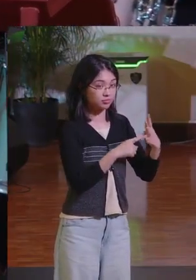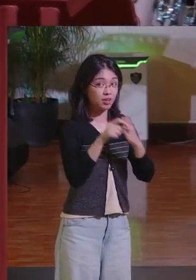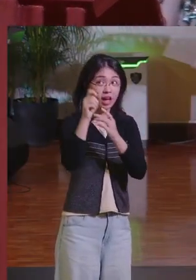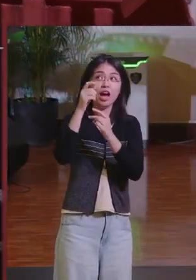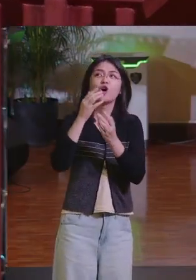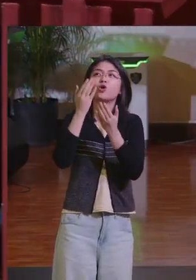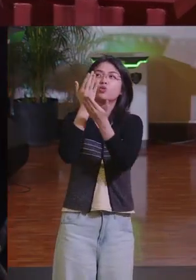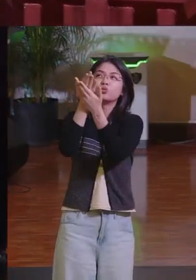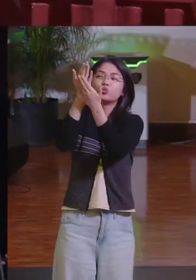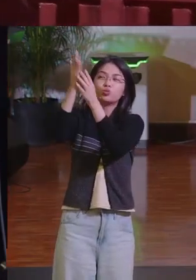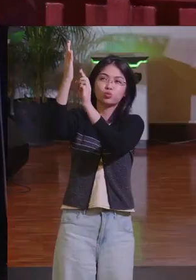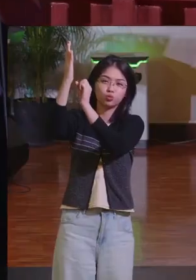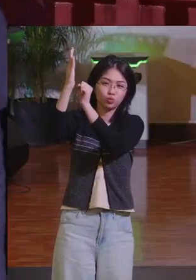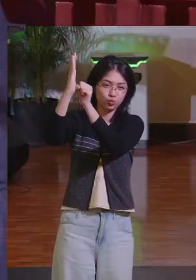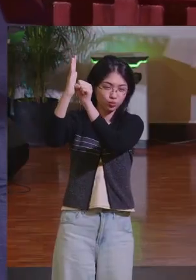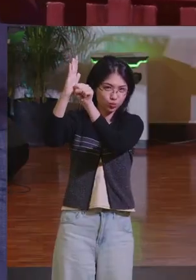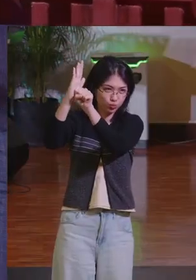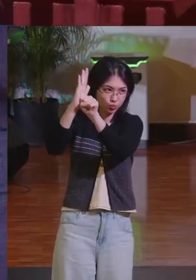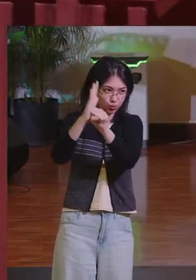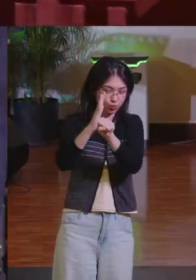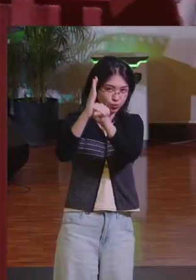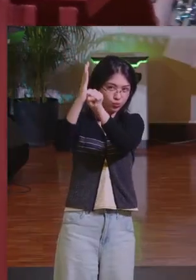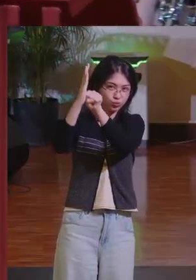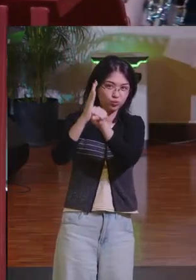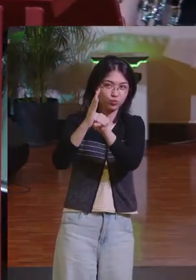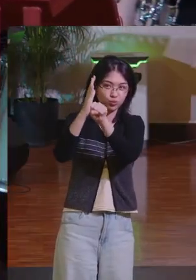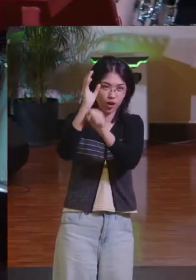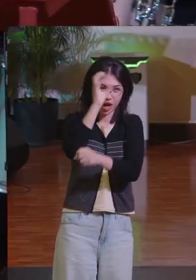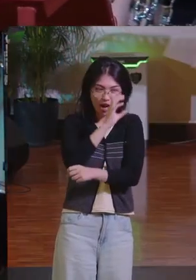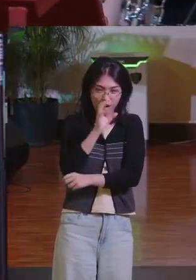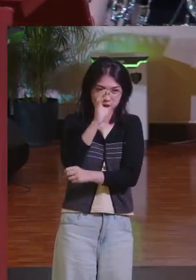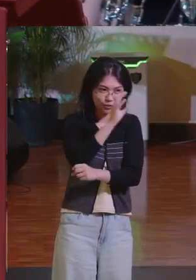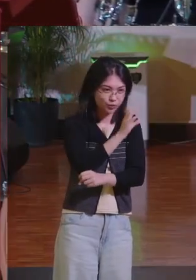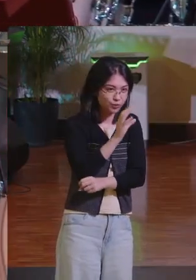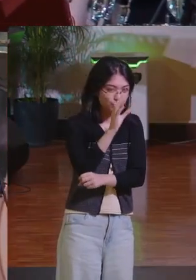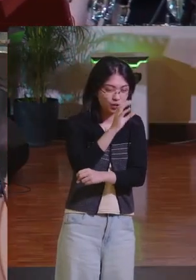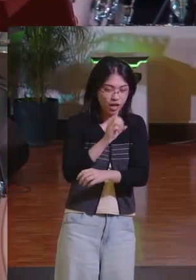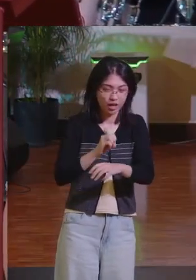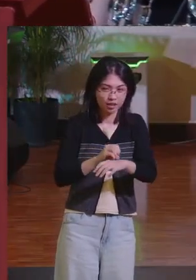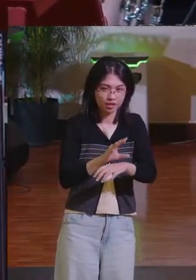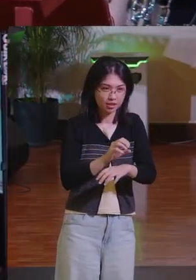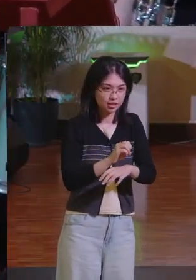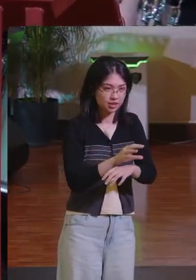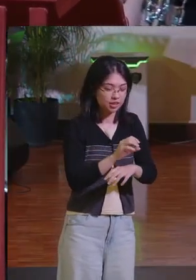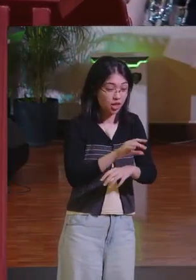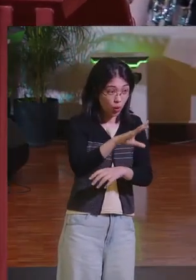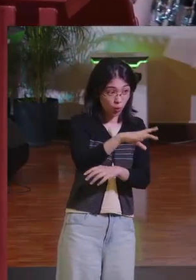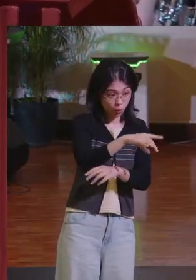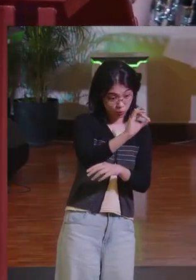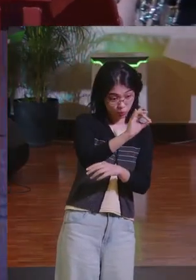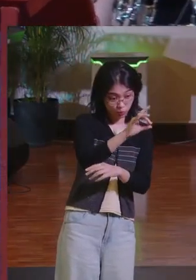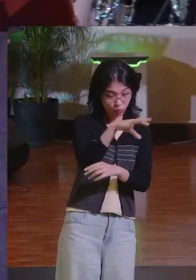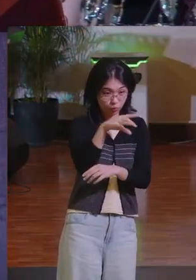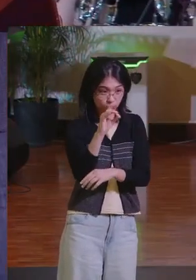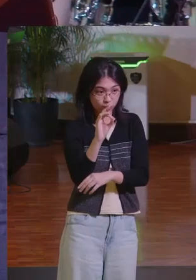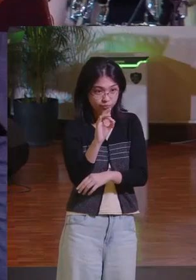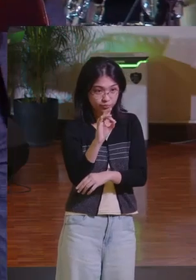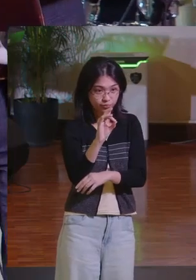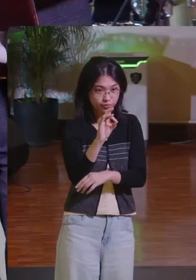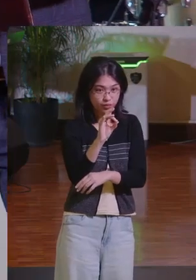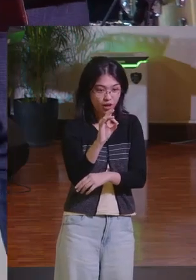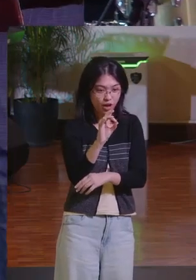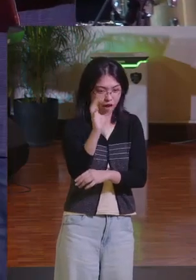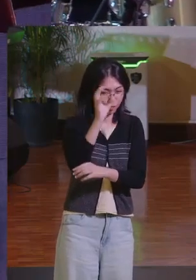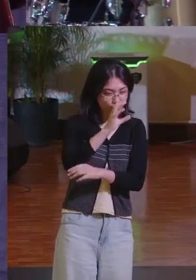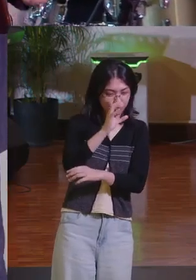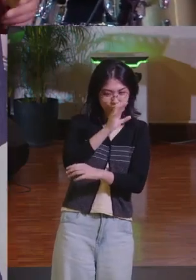Uy, sign! This must be a sign. Hanap ka ngayon ng pwedeng mag-advise sa'yo na yun ang pipiliin. O hanap ka ng Bible na